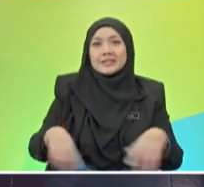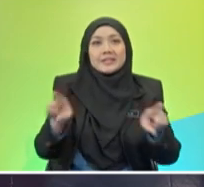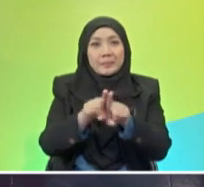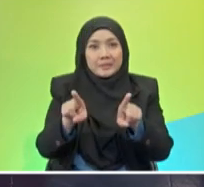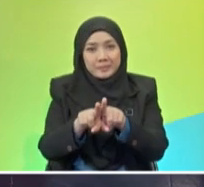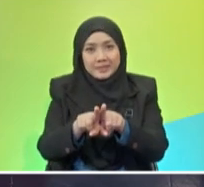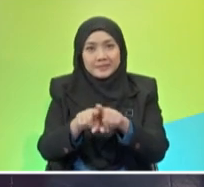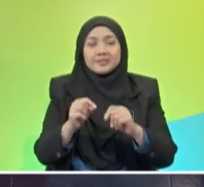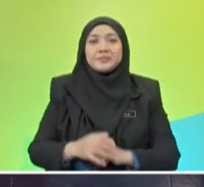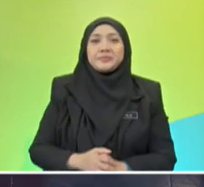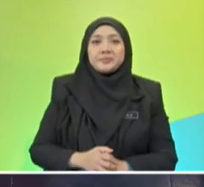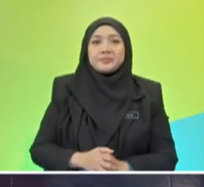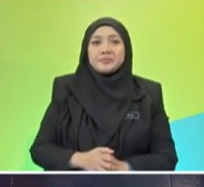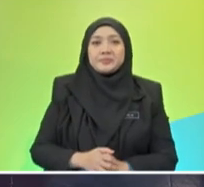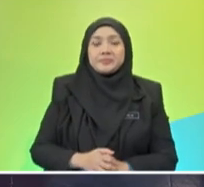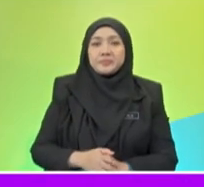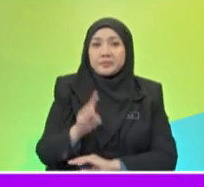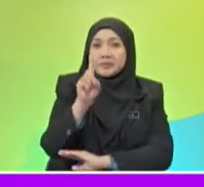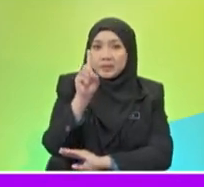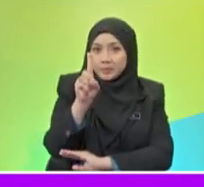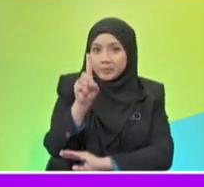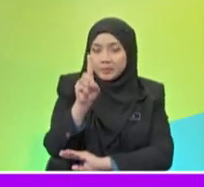ya. Ya, mari kita mulakan. Okey, satu,